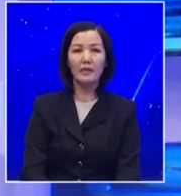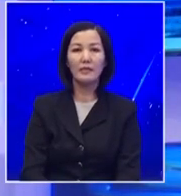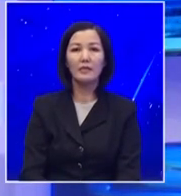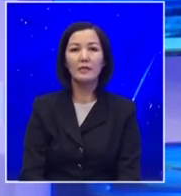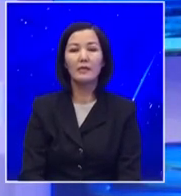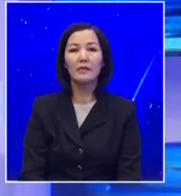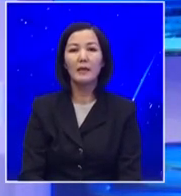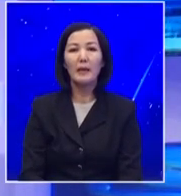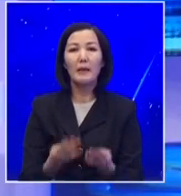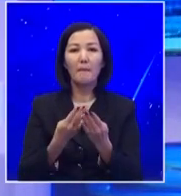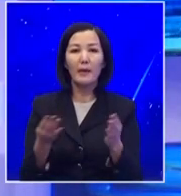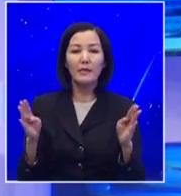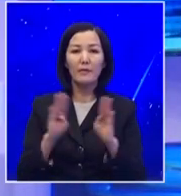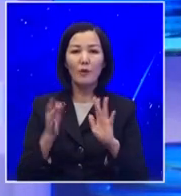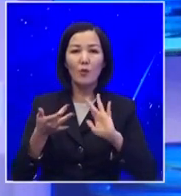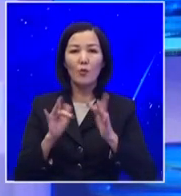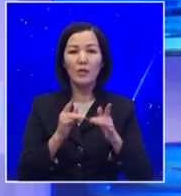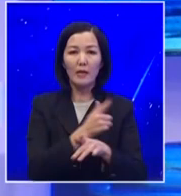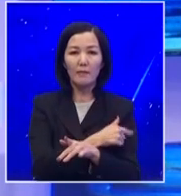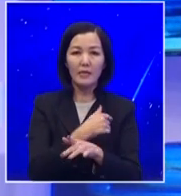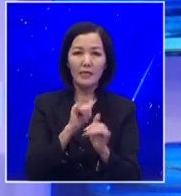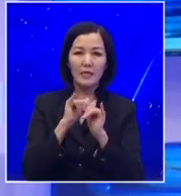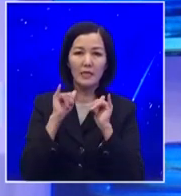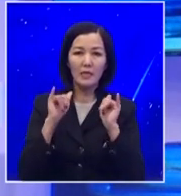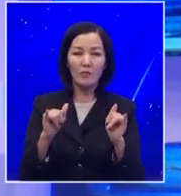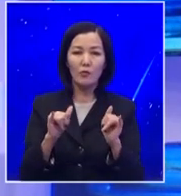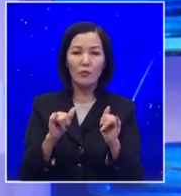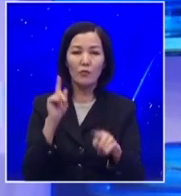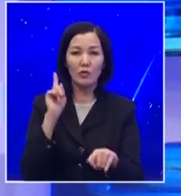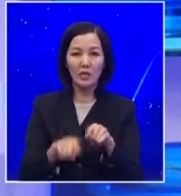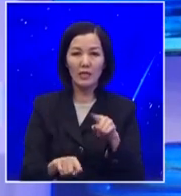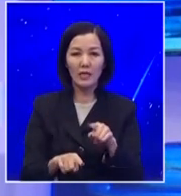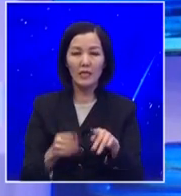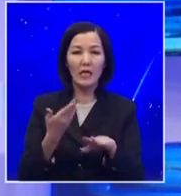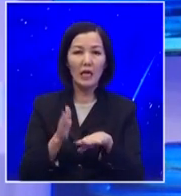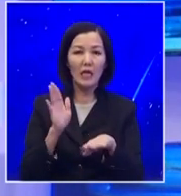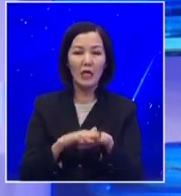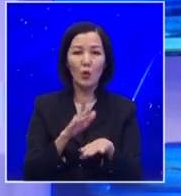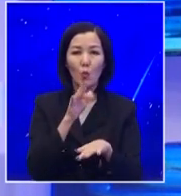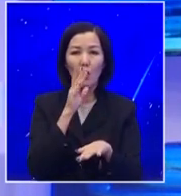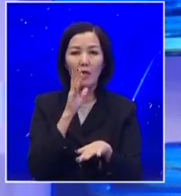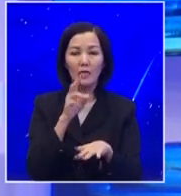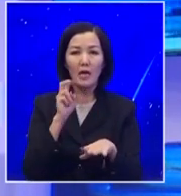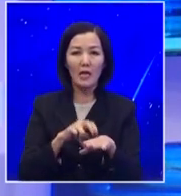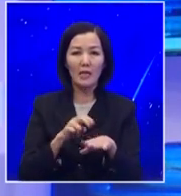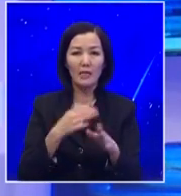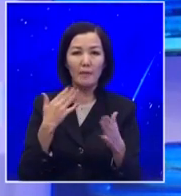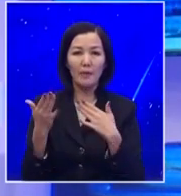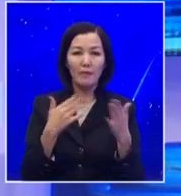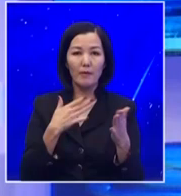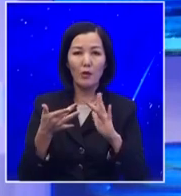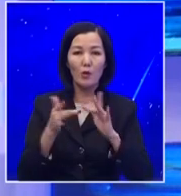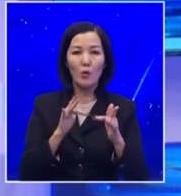Әр нәрсенің қайыры бар. Пандемия онлайн медицинаның дамуын жеделдетті. Қиын қыстау сәттерде халаттылар бір-бірімен